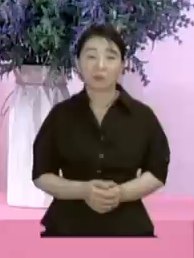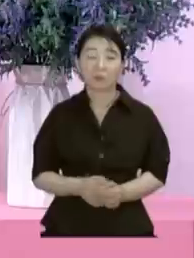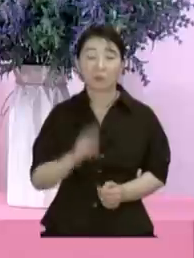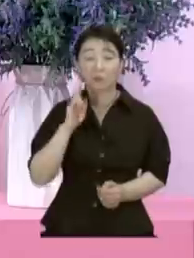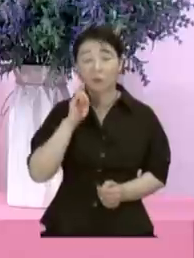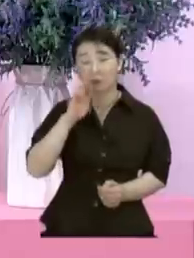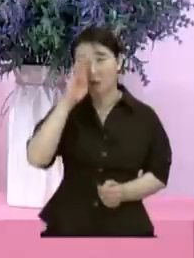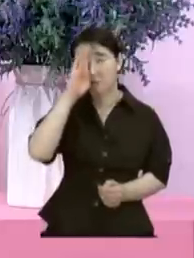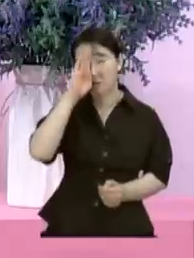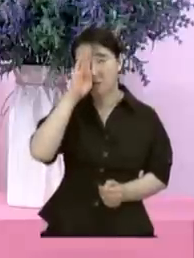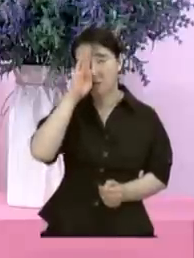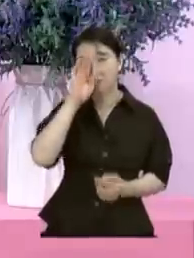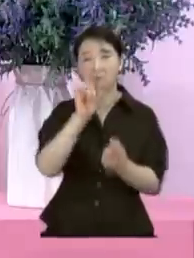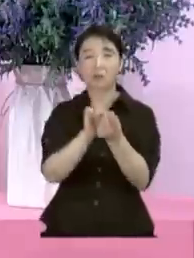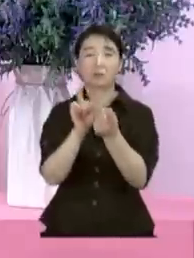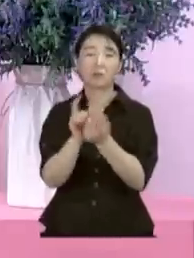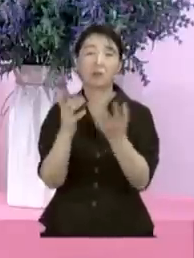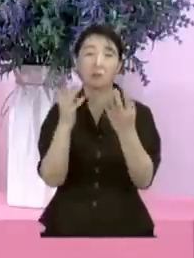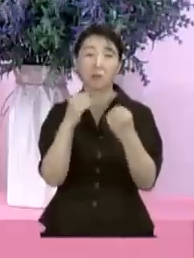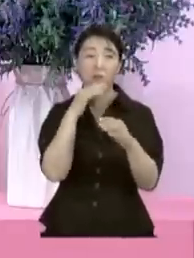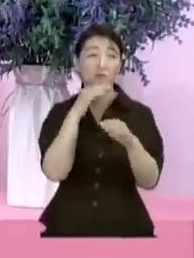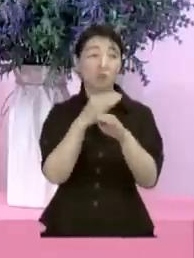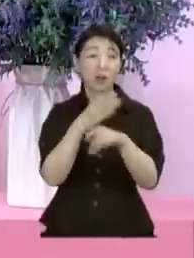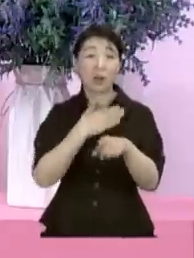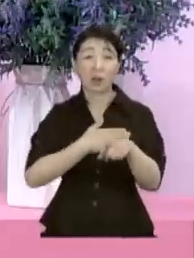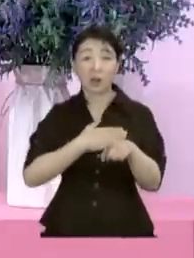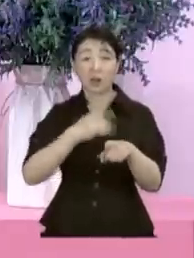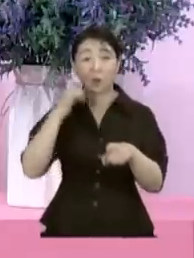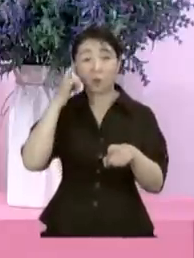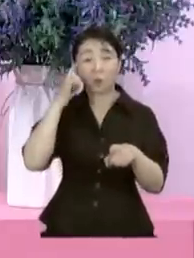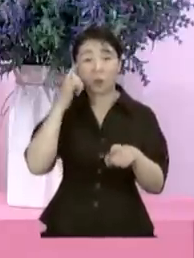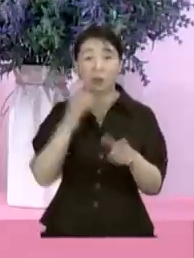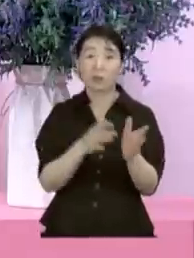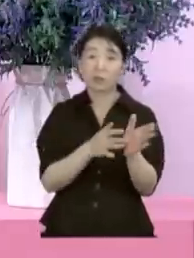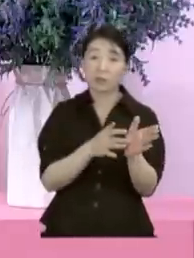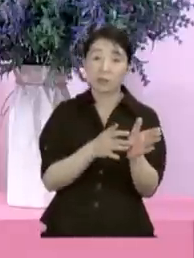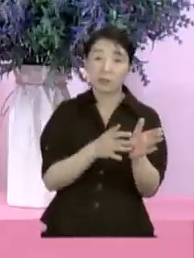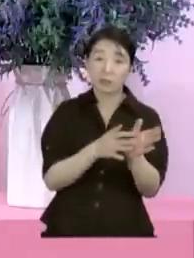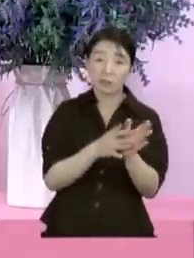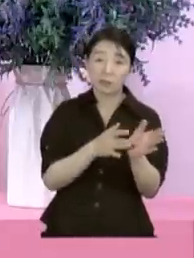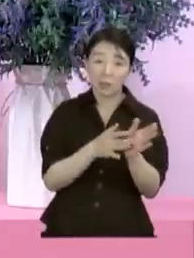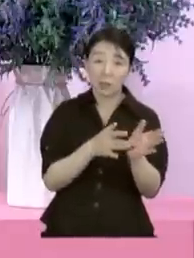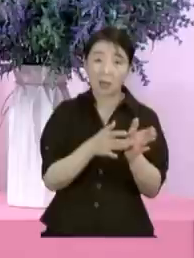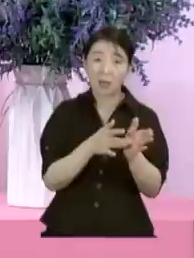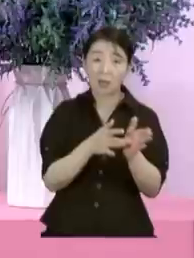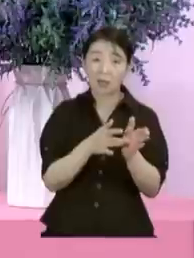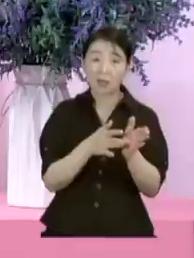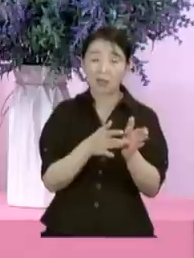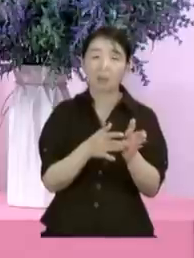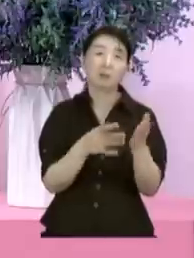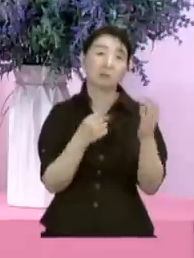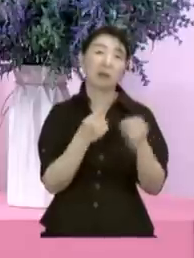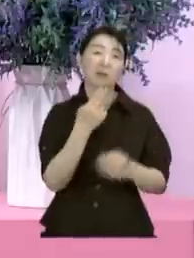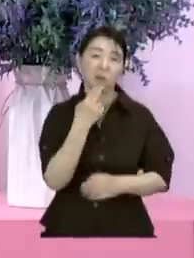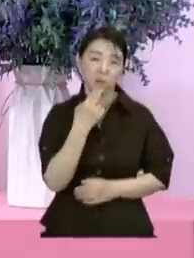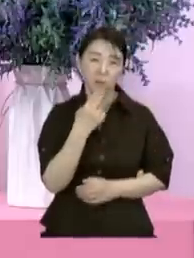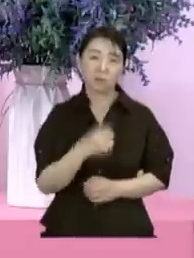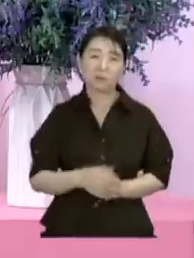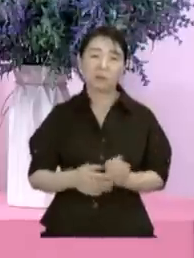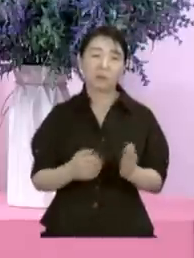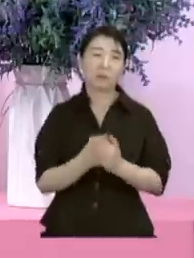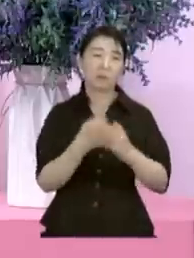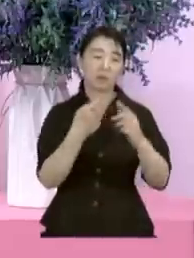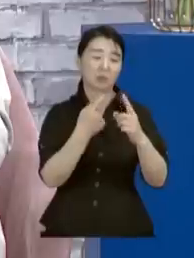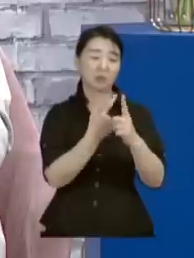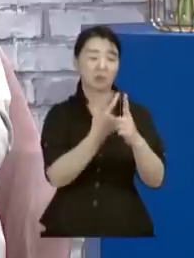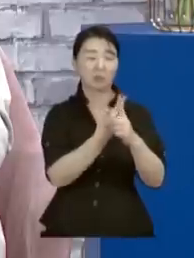있고 북한에서 아시잖아요. 북한에서 약이라든가 이런 것들이 많지가 않아서 치료를